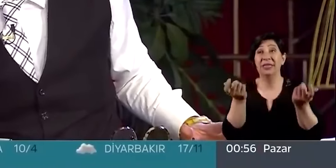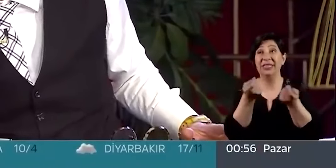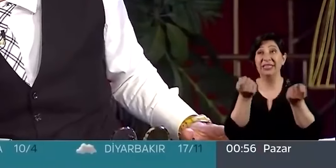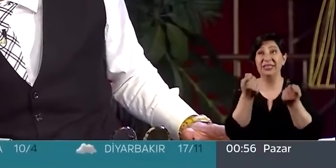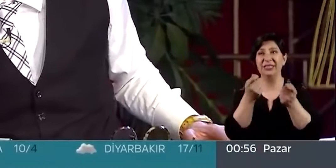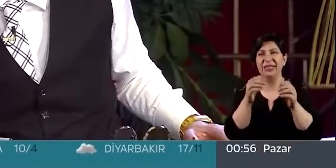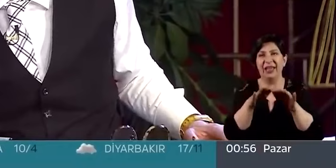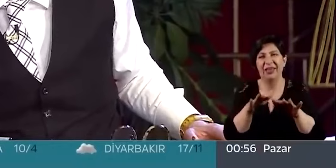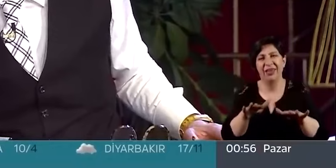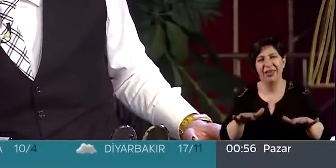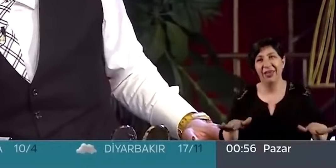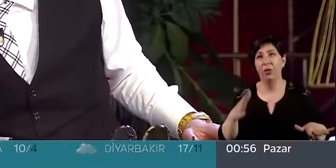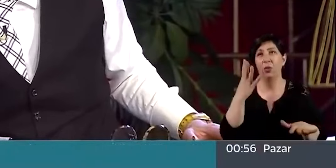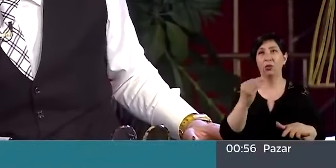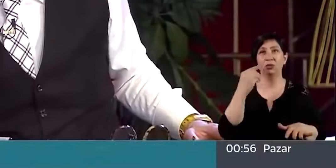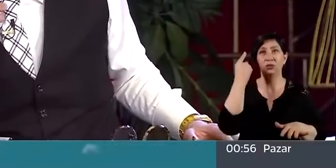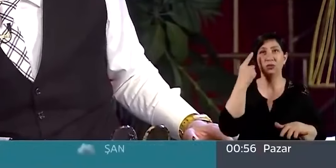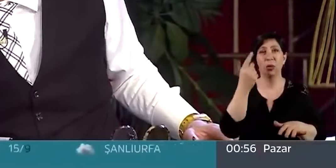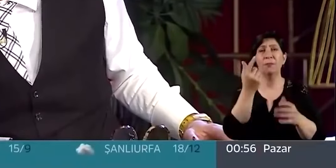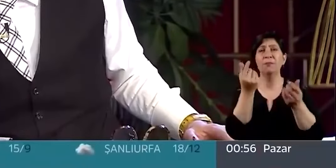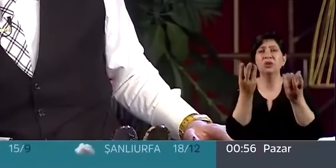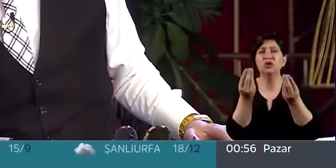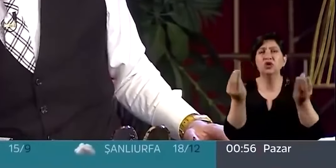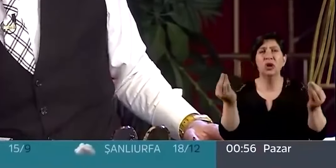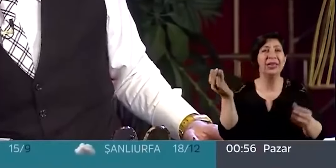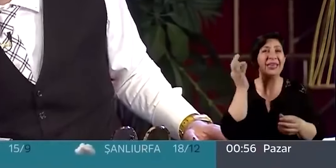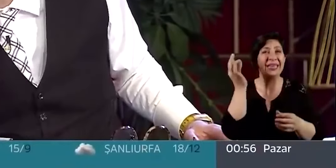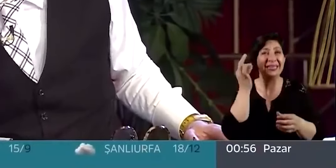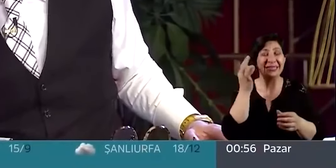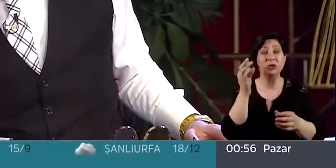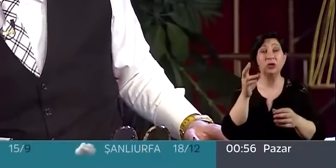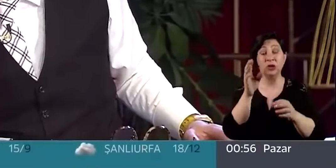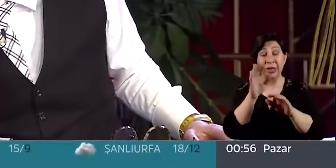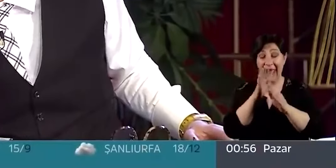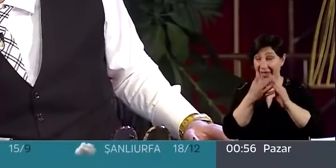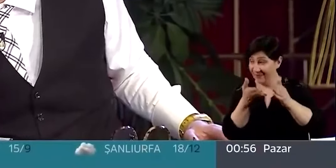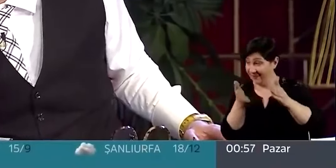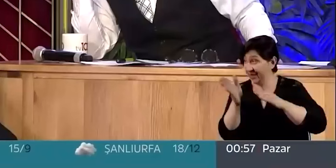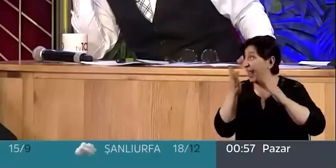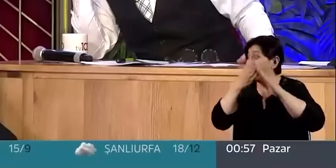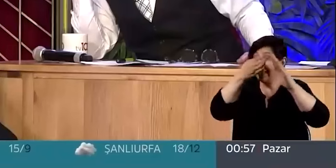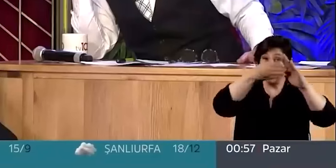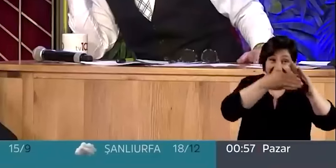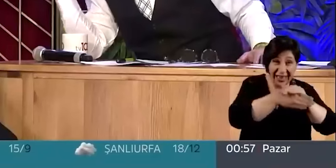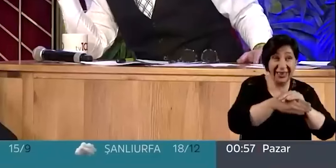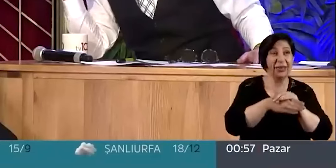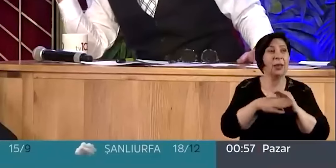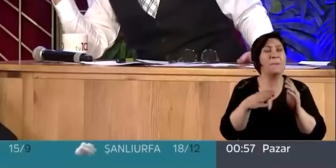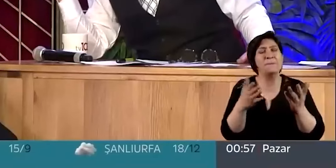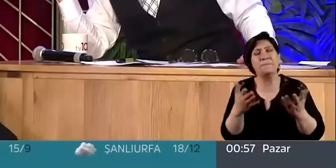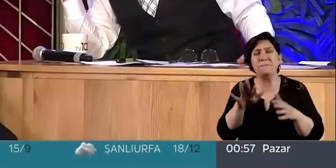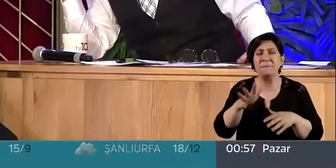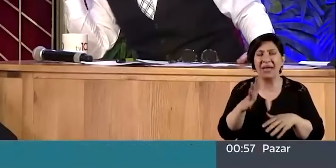işin gevşediğini düşünüyorum. Doğru. Yani birçok dinleyicinin artık gittiğini, sonunda evlerine girebildiğini. Aralarda işte uzun şarkı. Ya